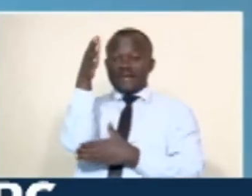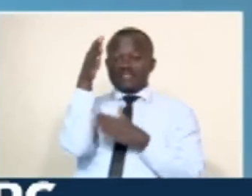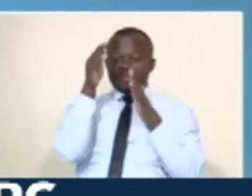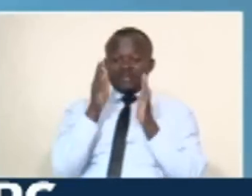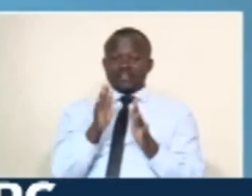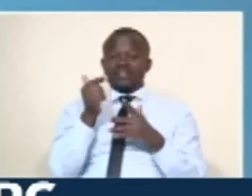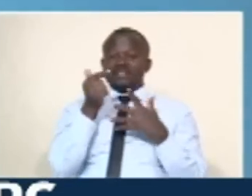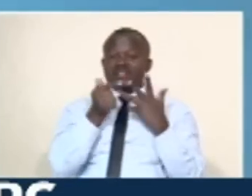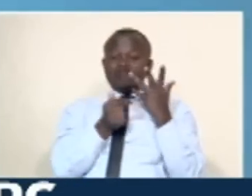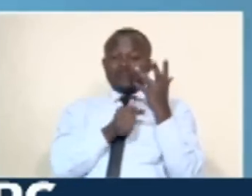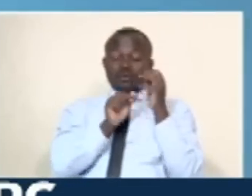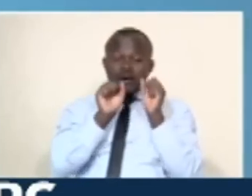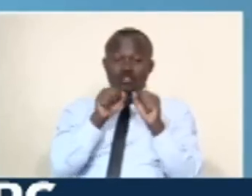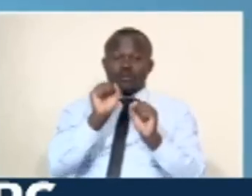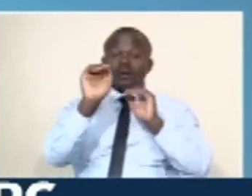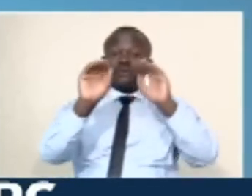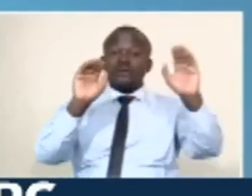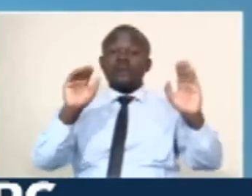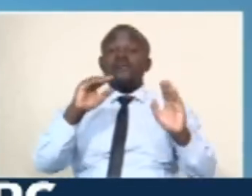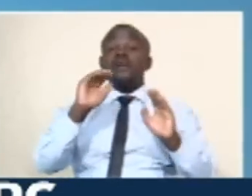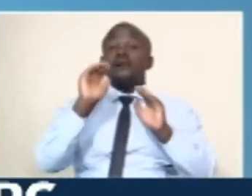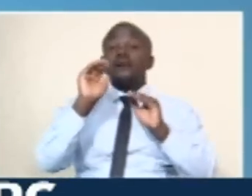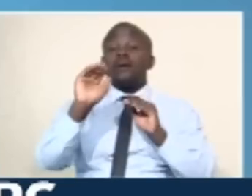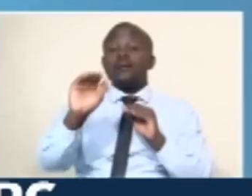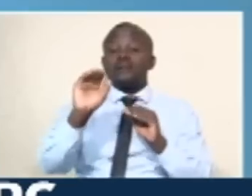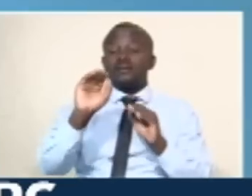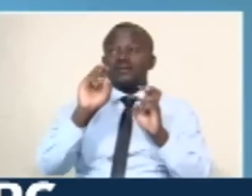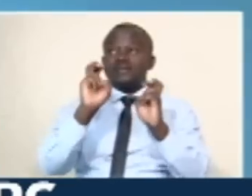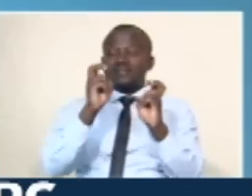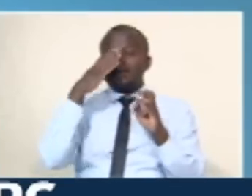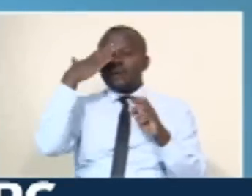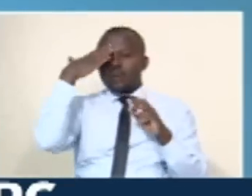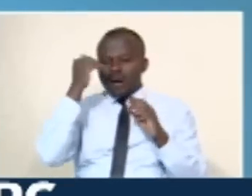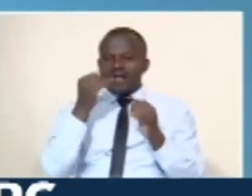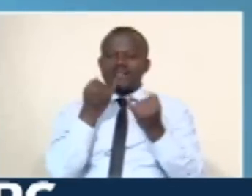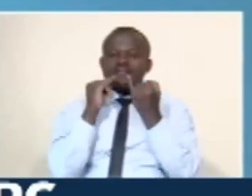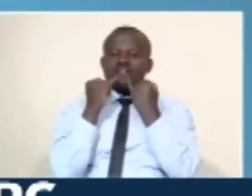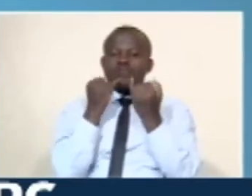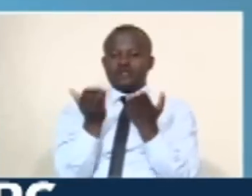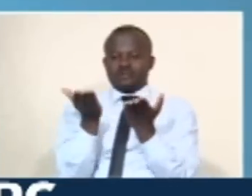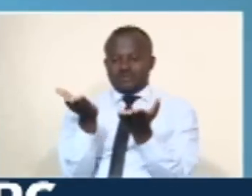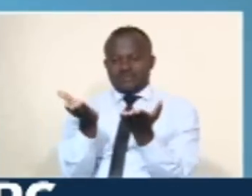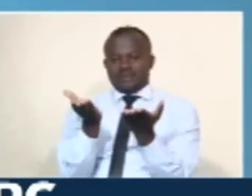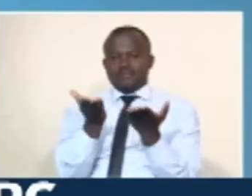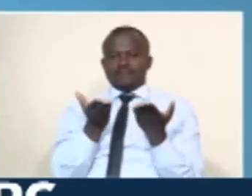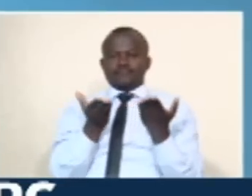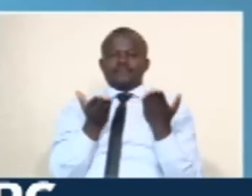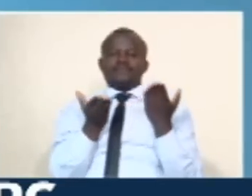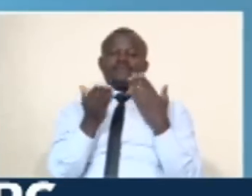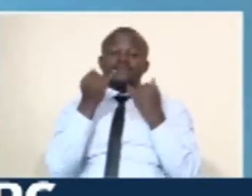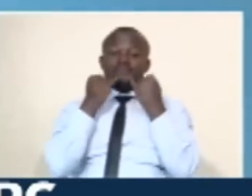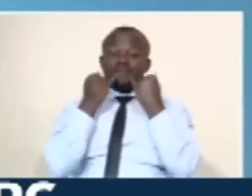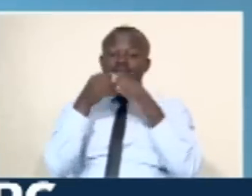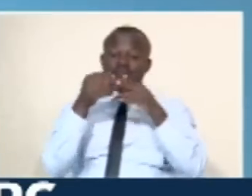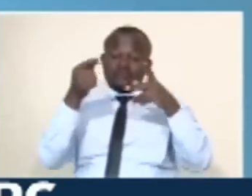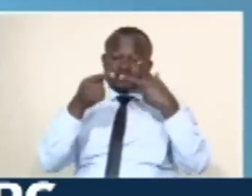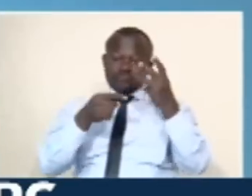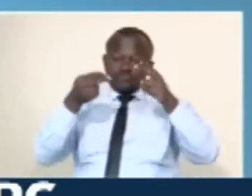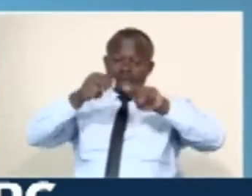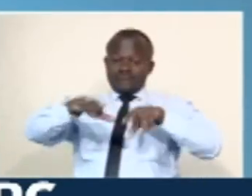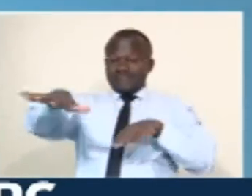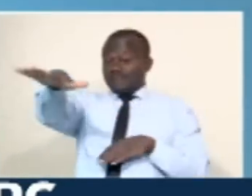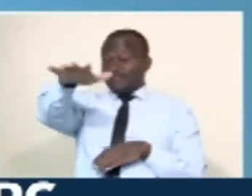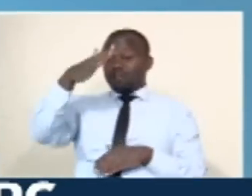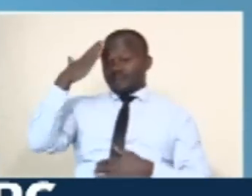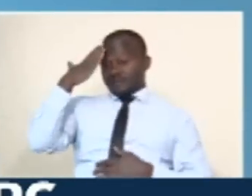ni ibintu bashobora kuzababaza bavuga bati kubera iki amakuru runaka aya ngaya arahari, amakuru y'ibibera hariya